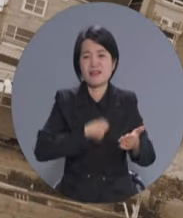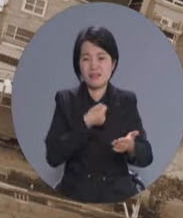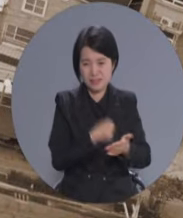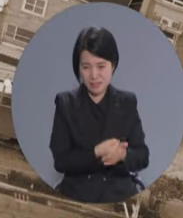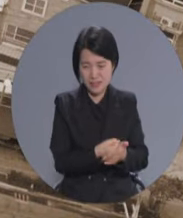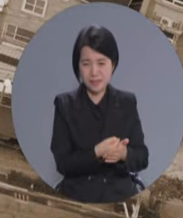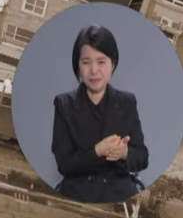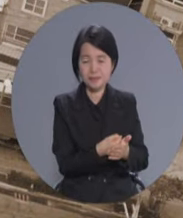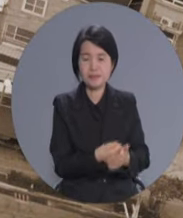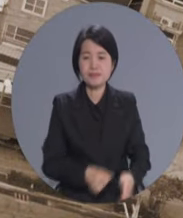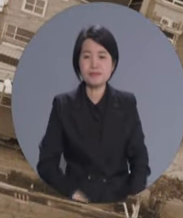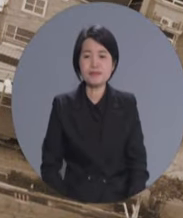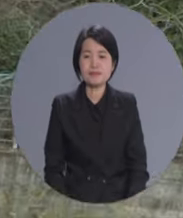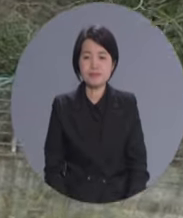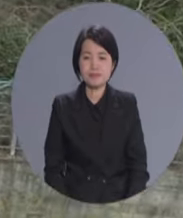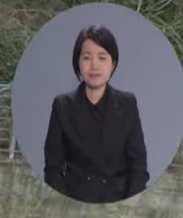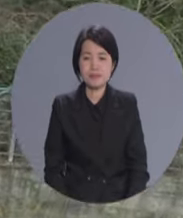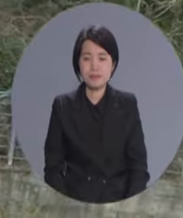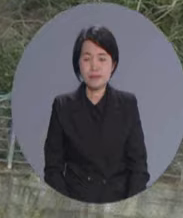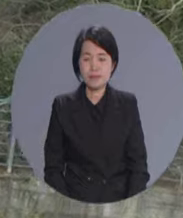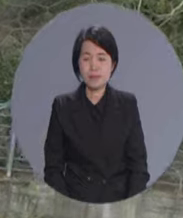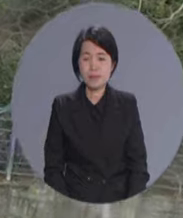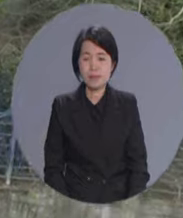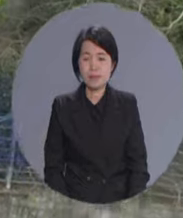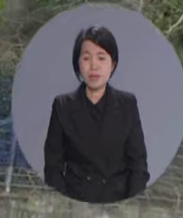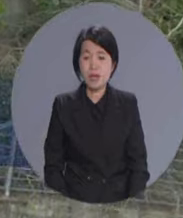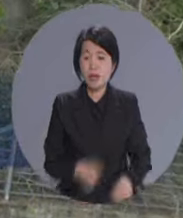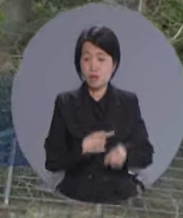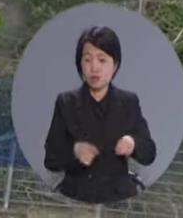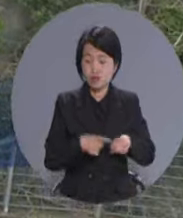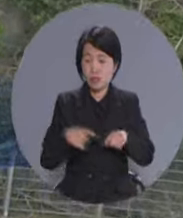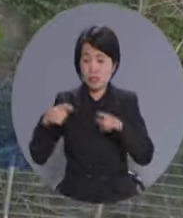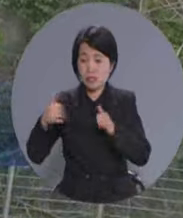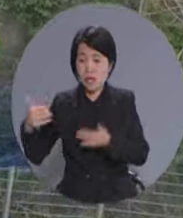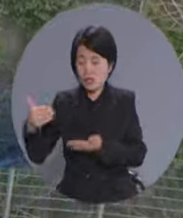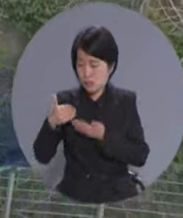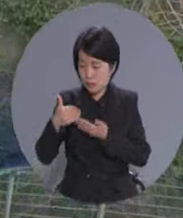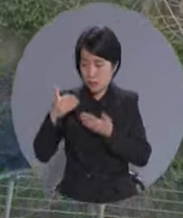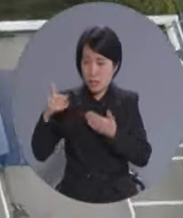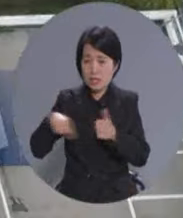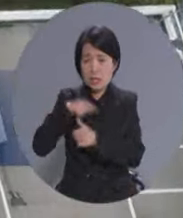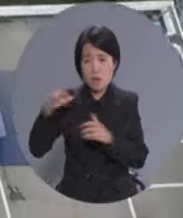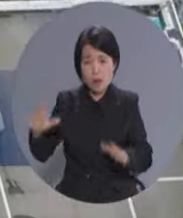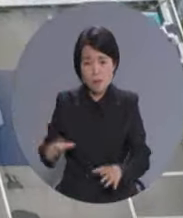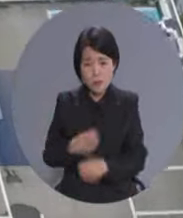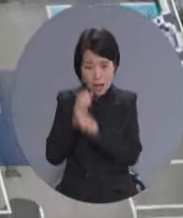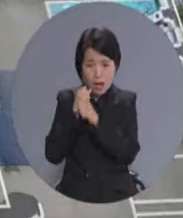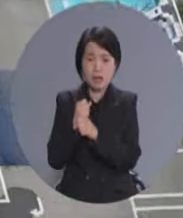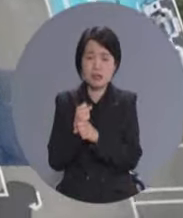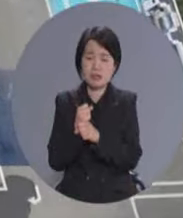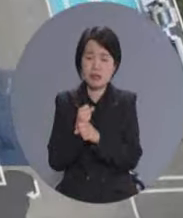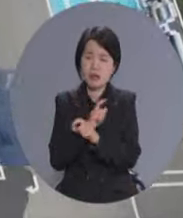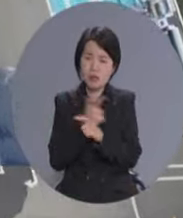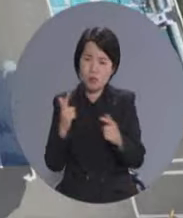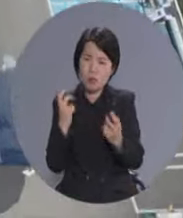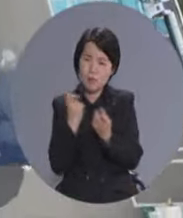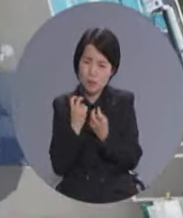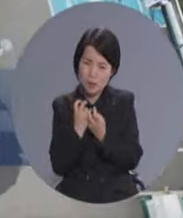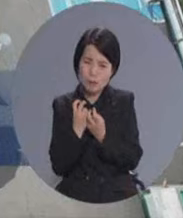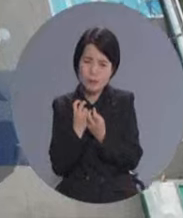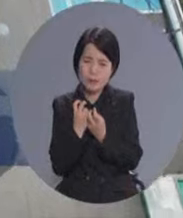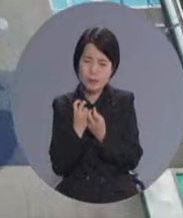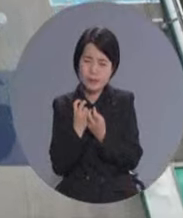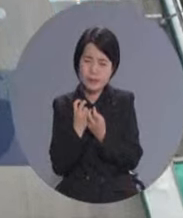결정했다고 주장합니다 저희가 분석한 거 하고 주민들 요구 사항을 종합적으로 판단하고 여러 가지 그